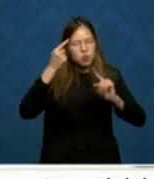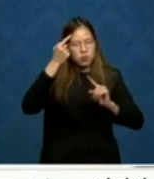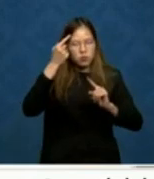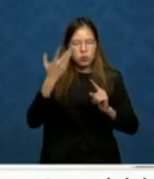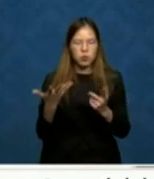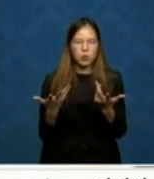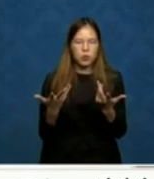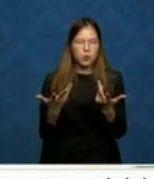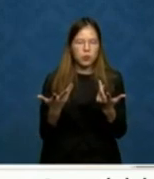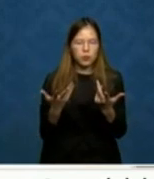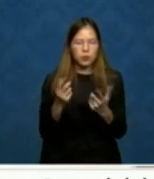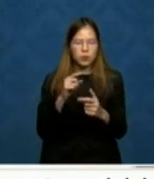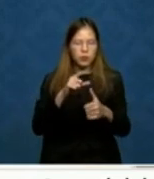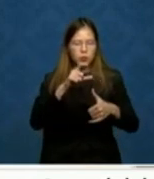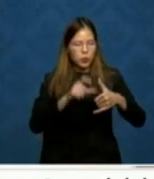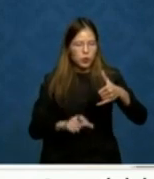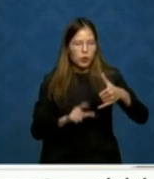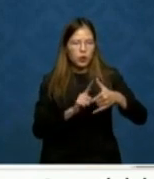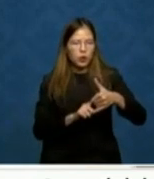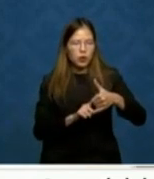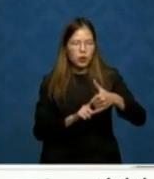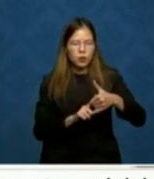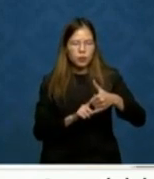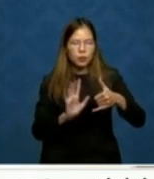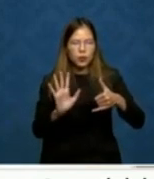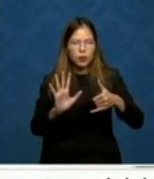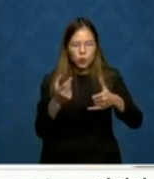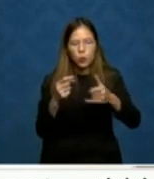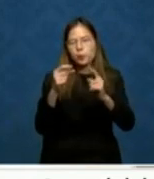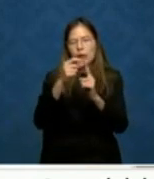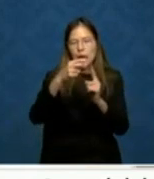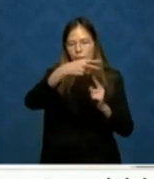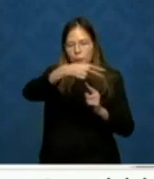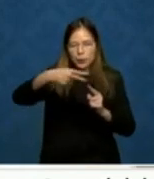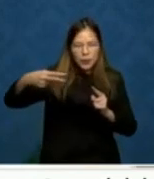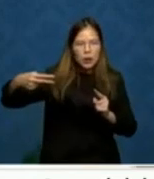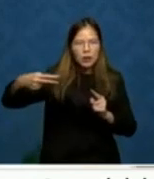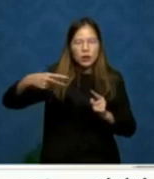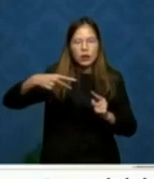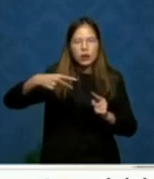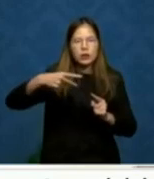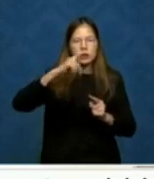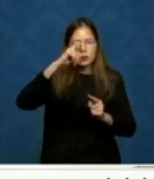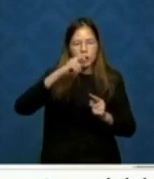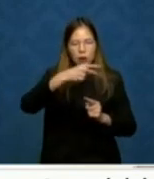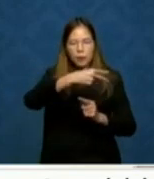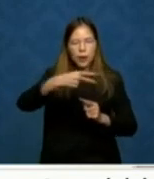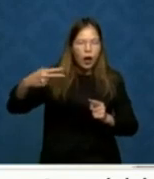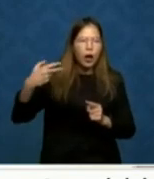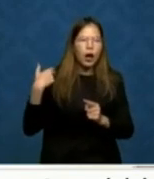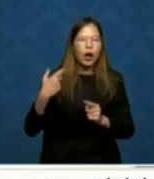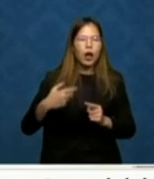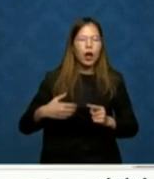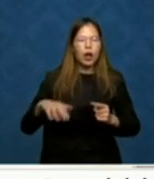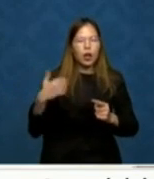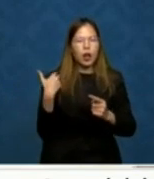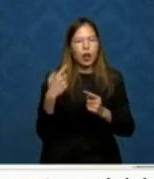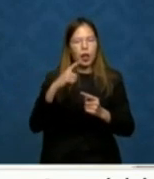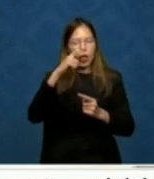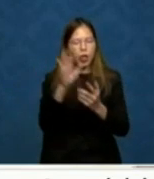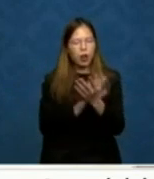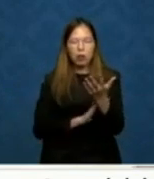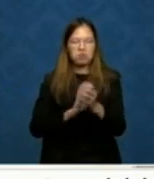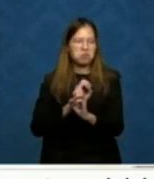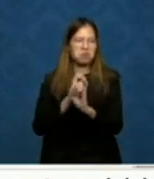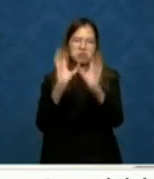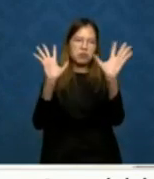ความว่าเขาเหล่านั้นมิได้เป็นผู้ถูกกระทําประเทศไทยอาจจะยังไม่ชัดเจนนะครับแต่ในประเทศสหราชอาณาจักรมีข้อมูลที่ชั